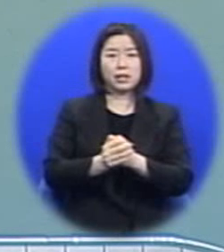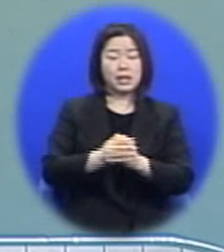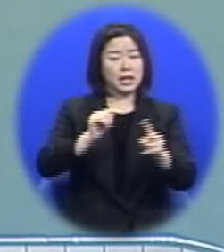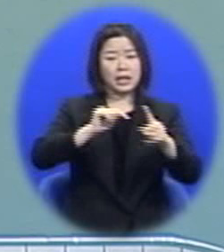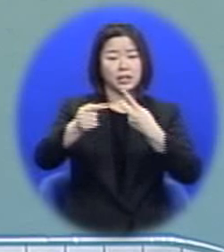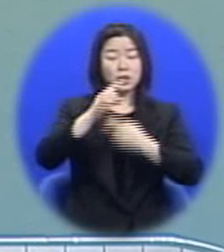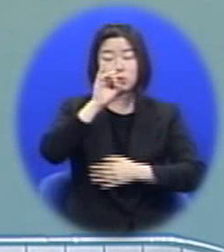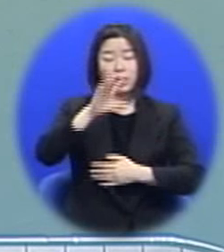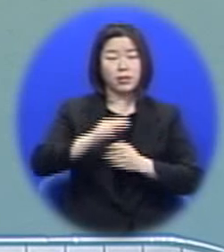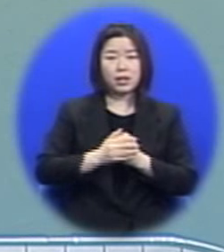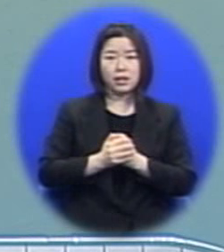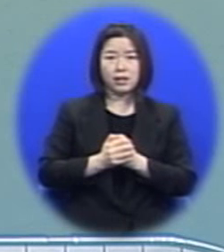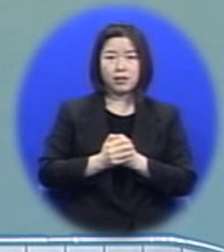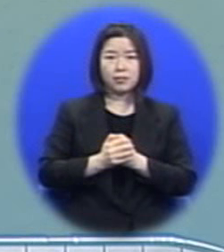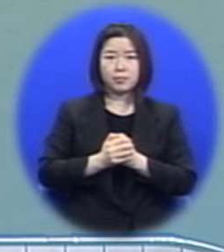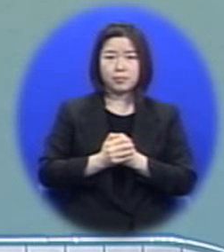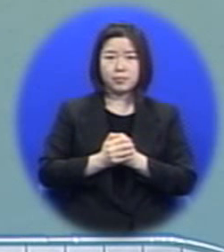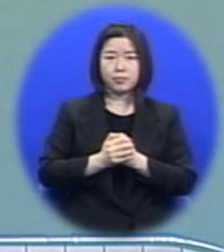이해도 안 됩니다.